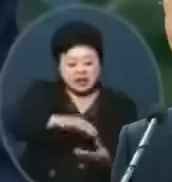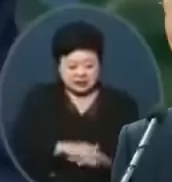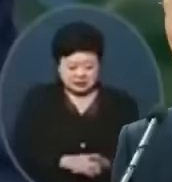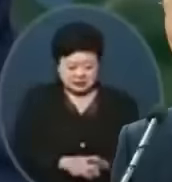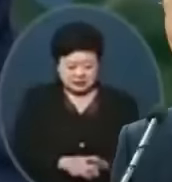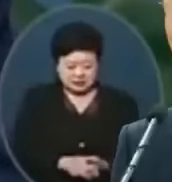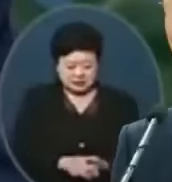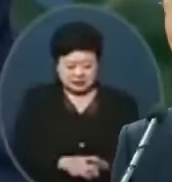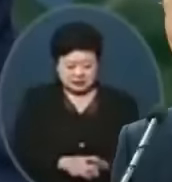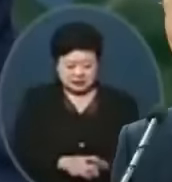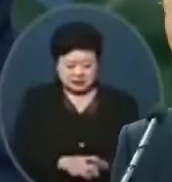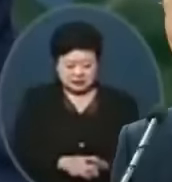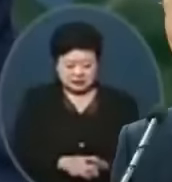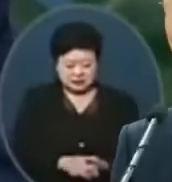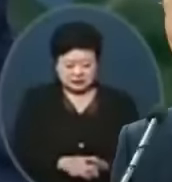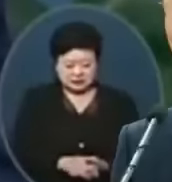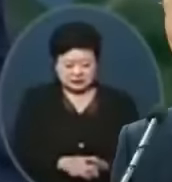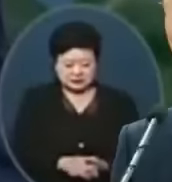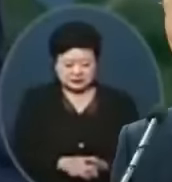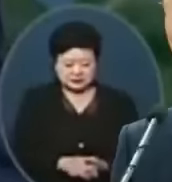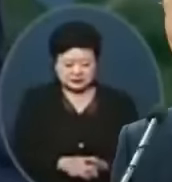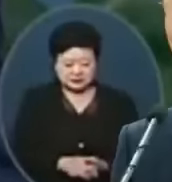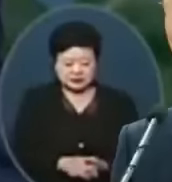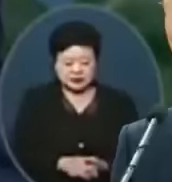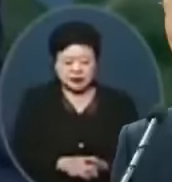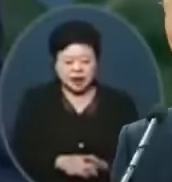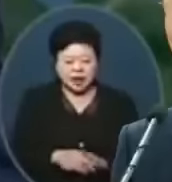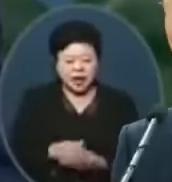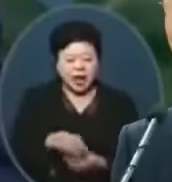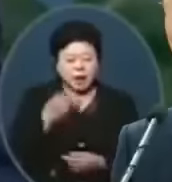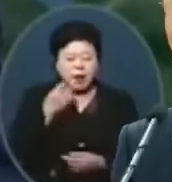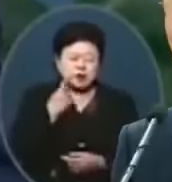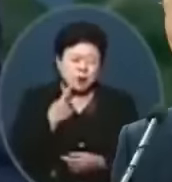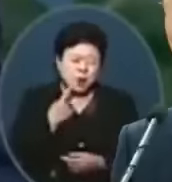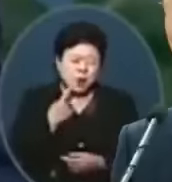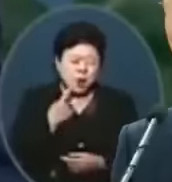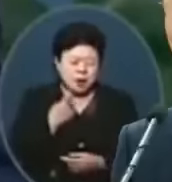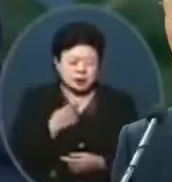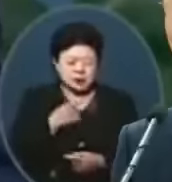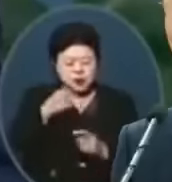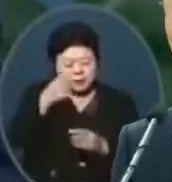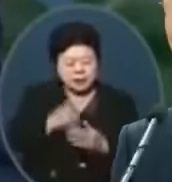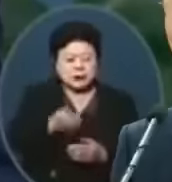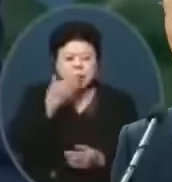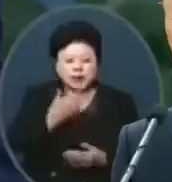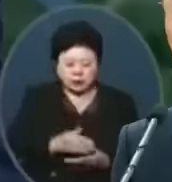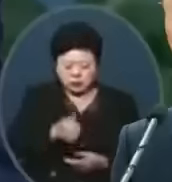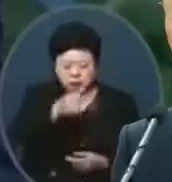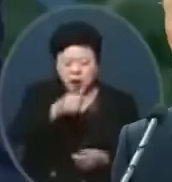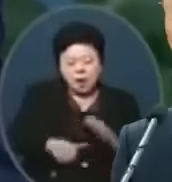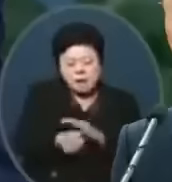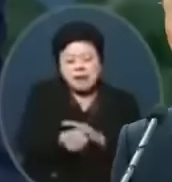먹음직하고 보암직하고 지혜를 이렇게 탐스럽게 보인지 내가 먹고 남편에게도 주었습니다.